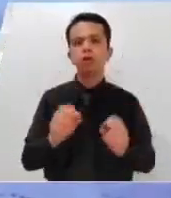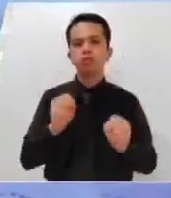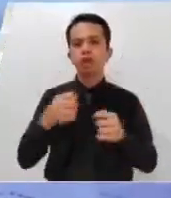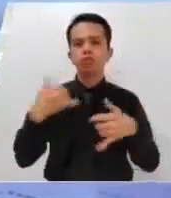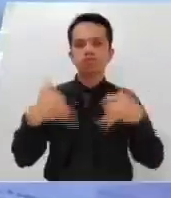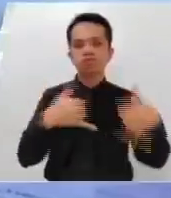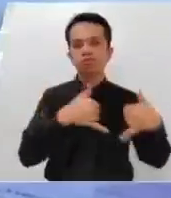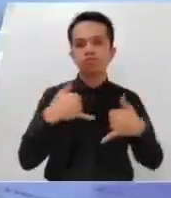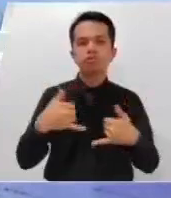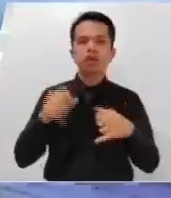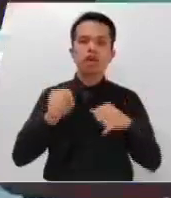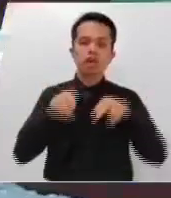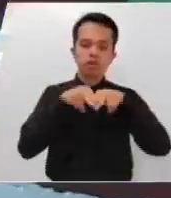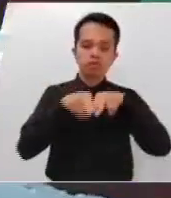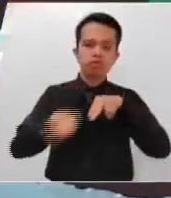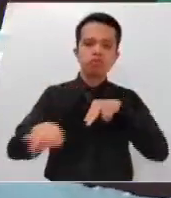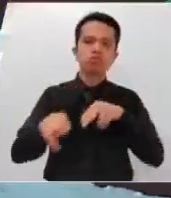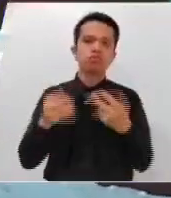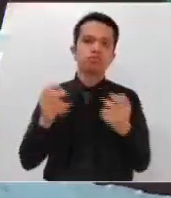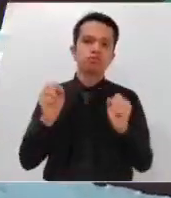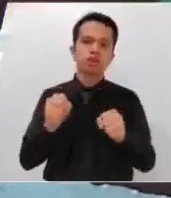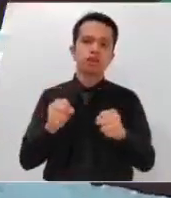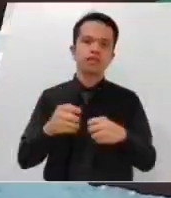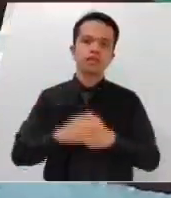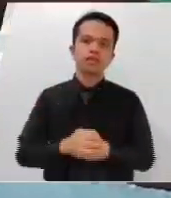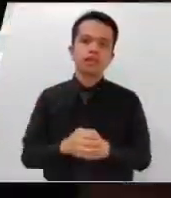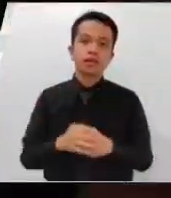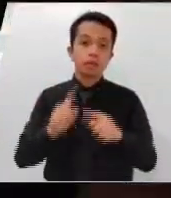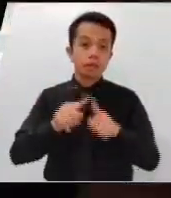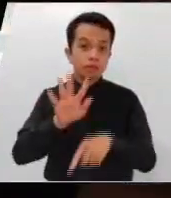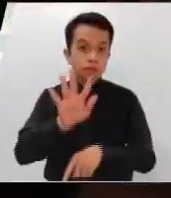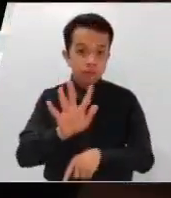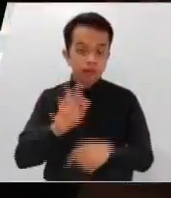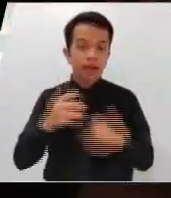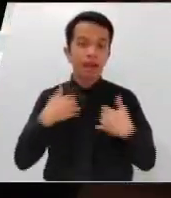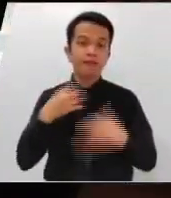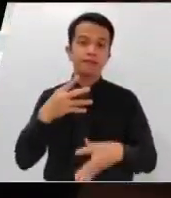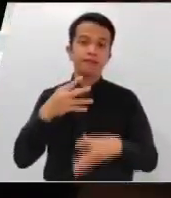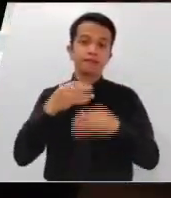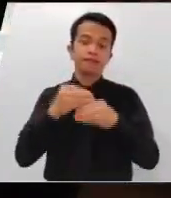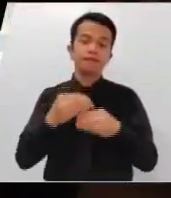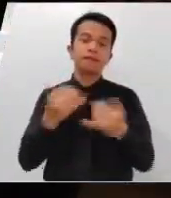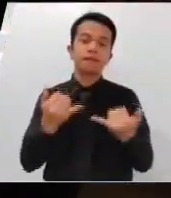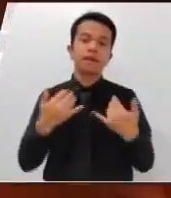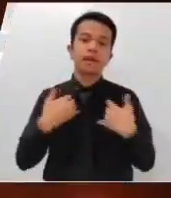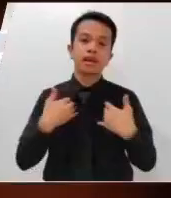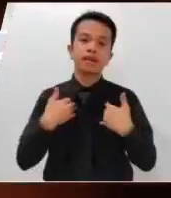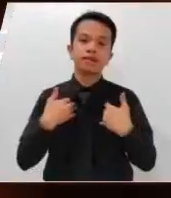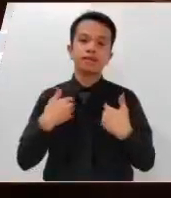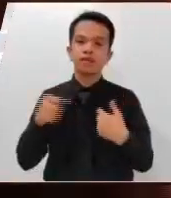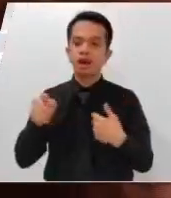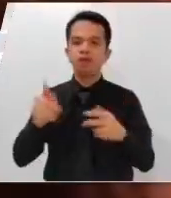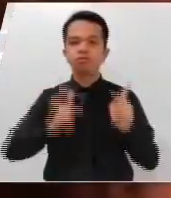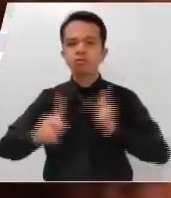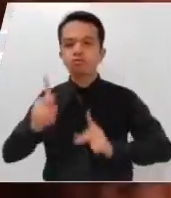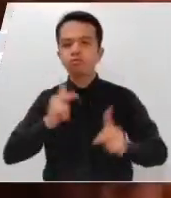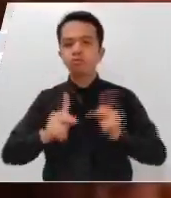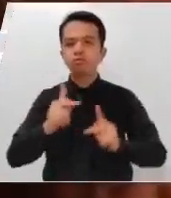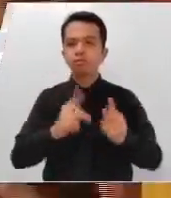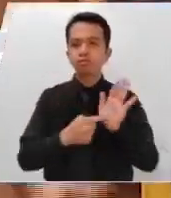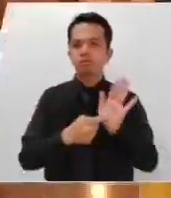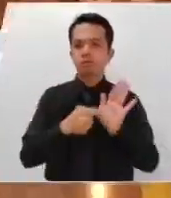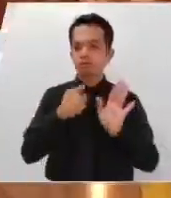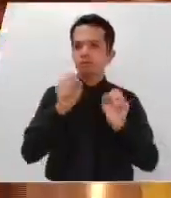at ma-experience ang snowfall. But wait, there's more! Dahil meron din ditong performances na pwedeng